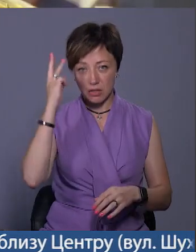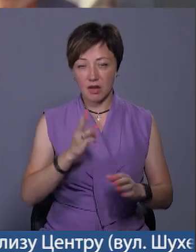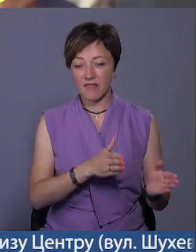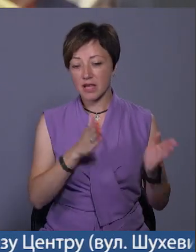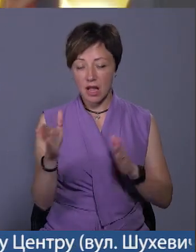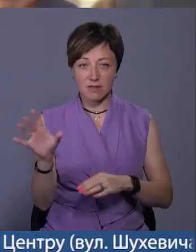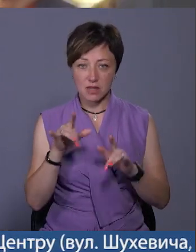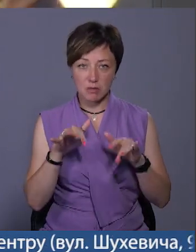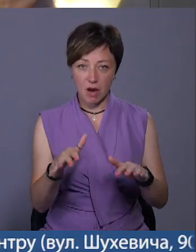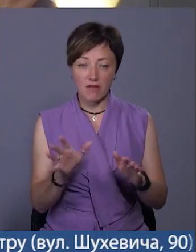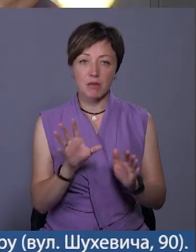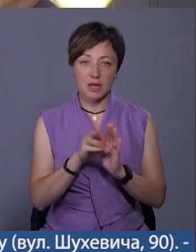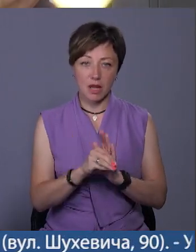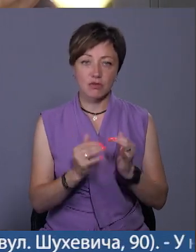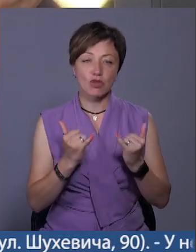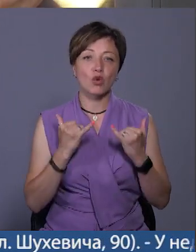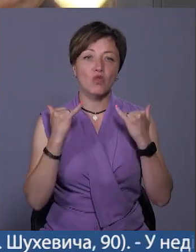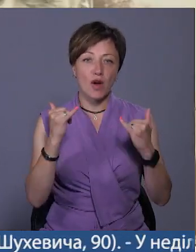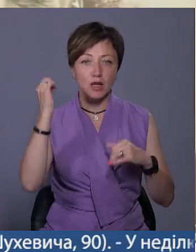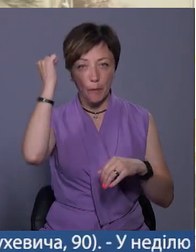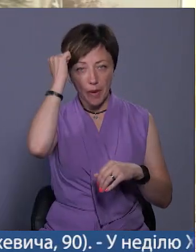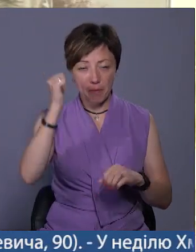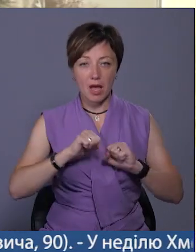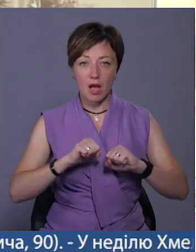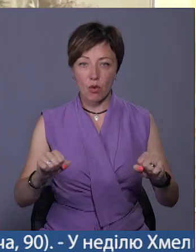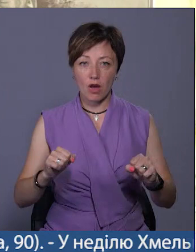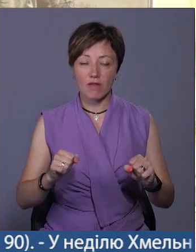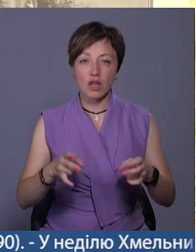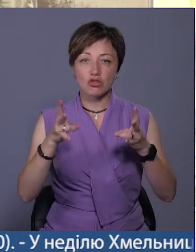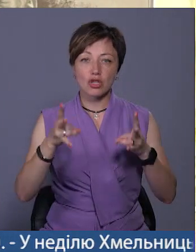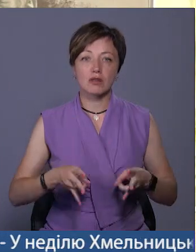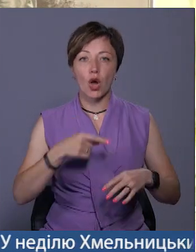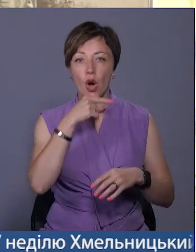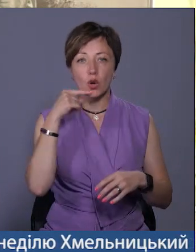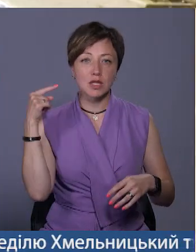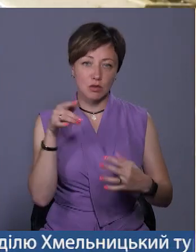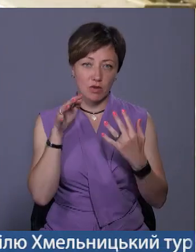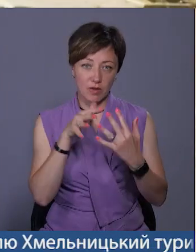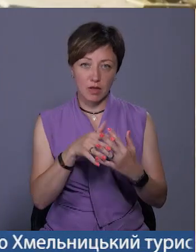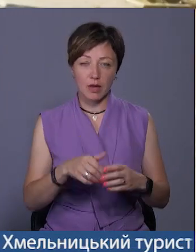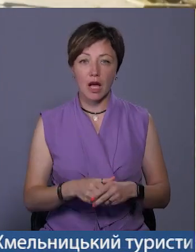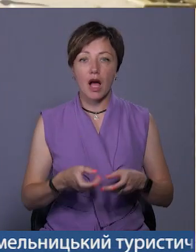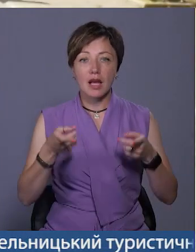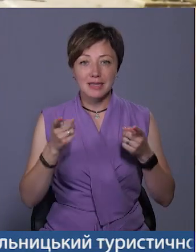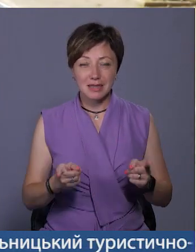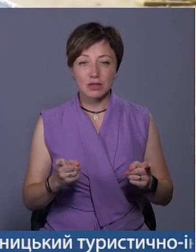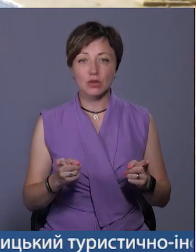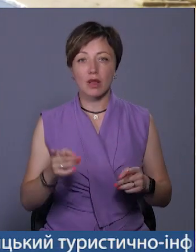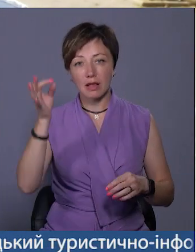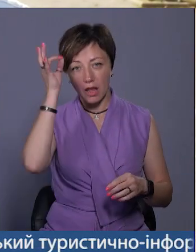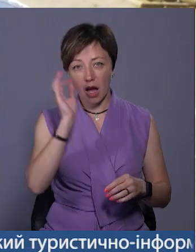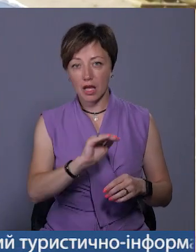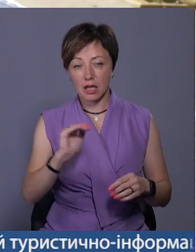всі справи і приєднатись до вшанування пам'яті героїв та жертв російського вторгнення. Для того, аби дійсно